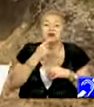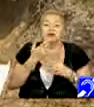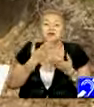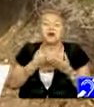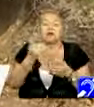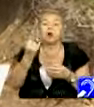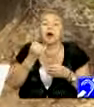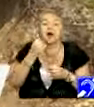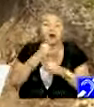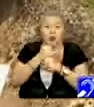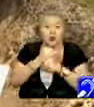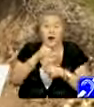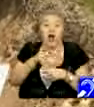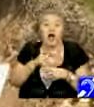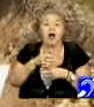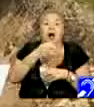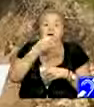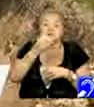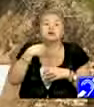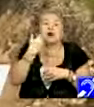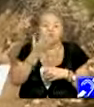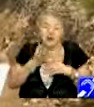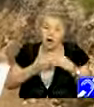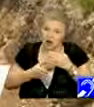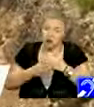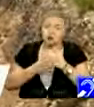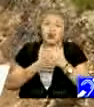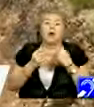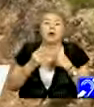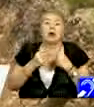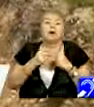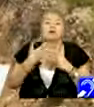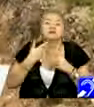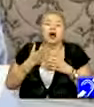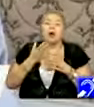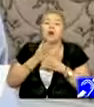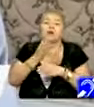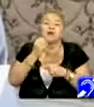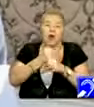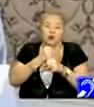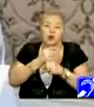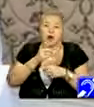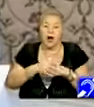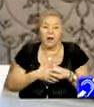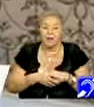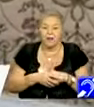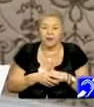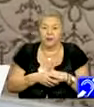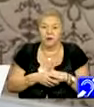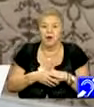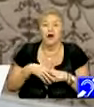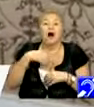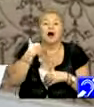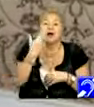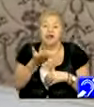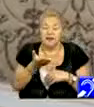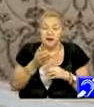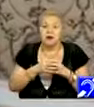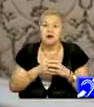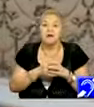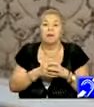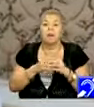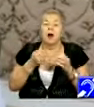lui Charlie Oatley, au declarat că îl vor ajuta pe realizatorul TV să-și continue activitatea. Noi o să-i punem la dispoziție până